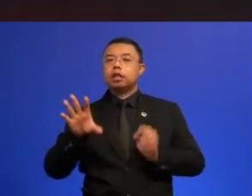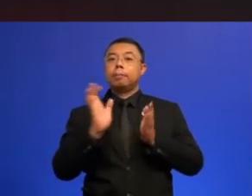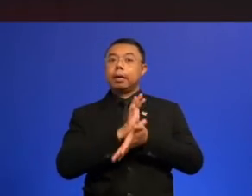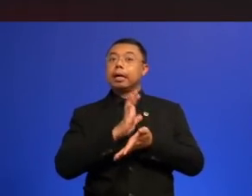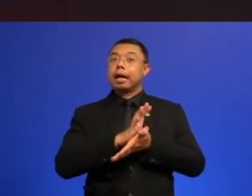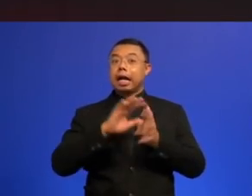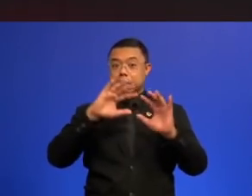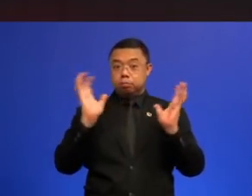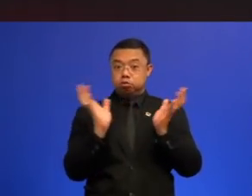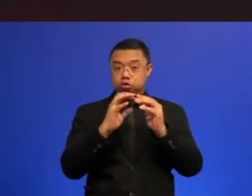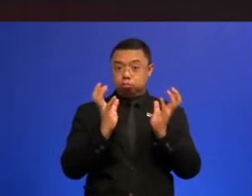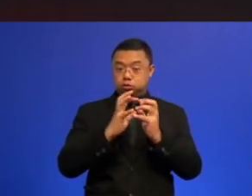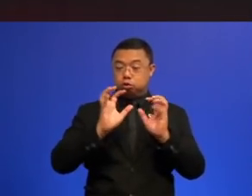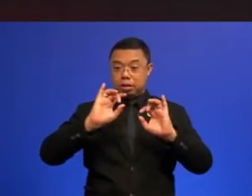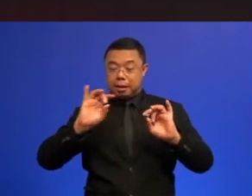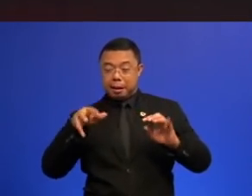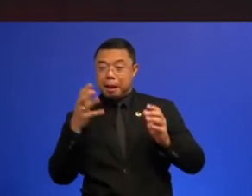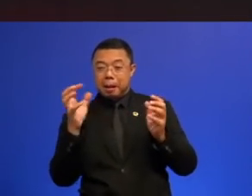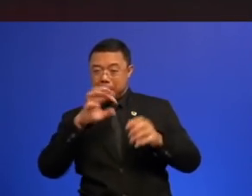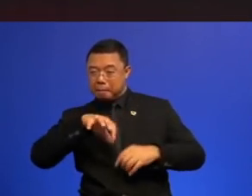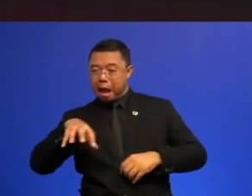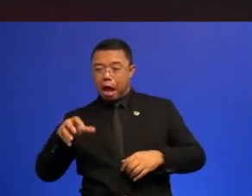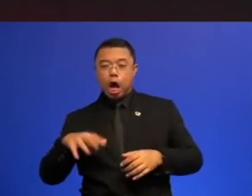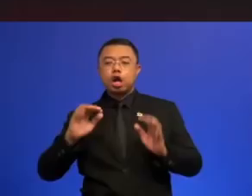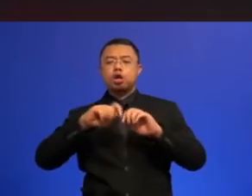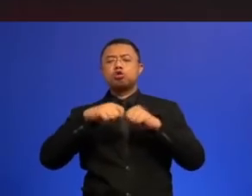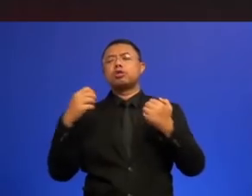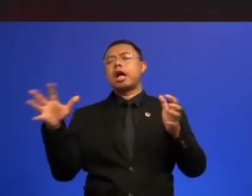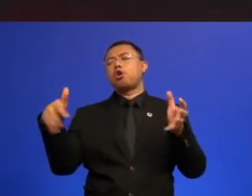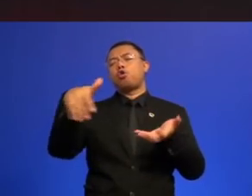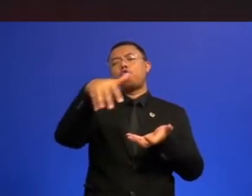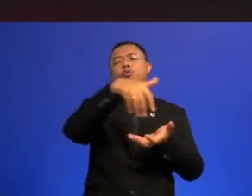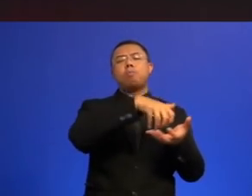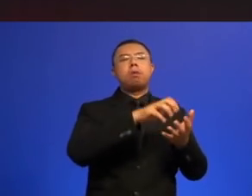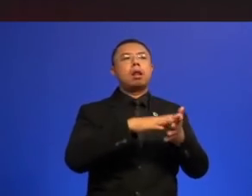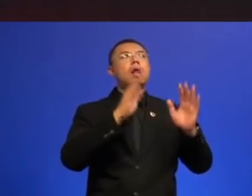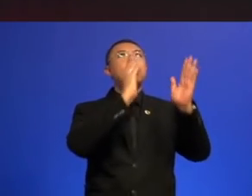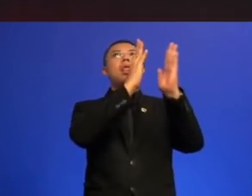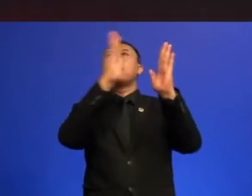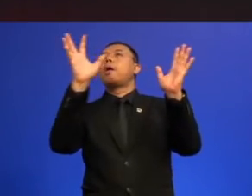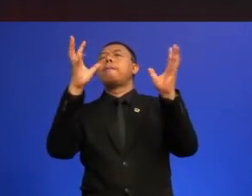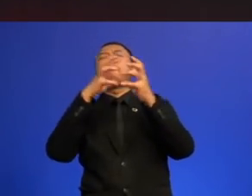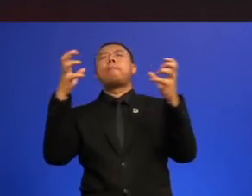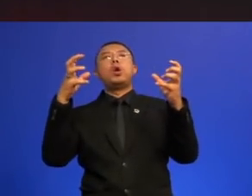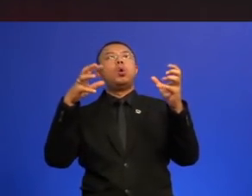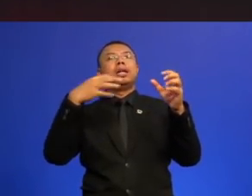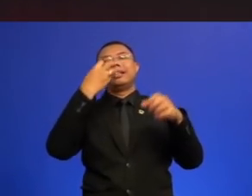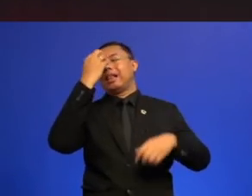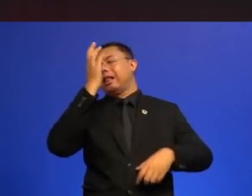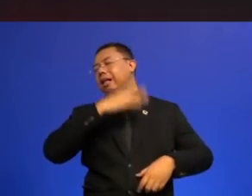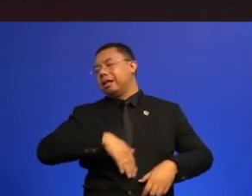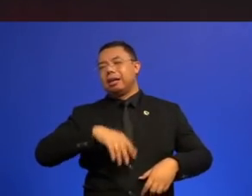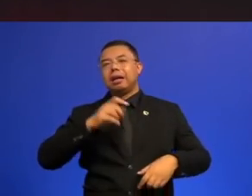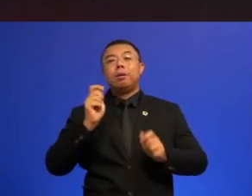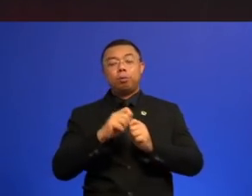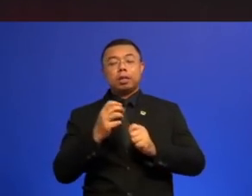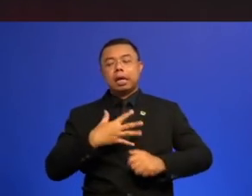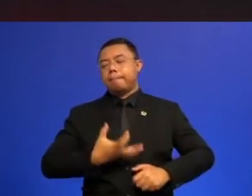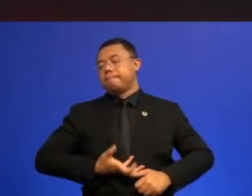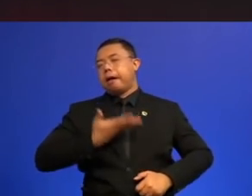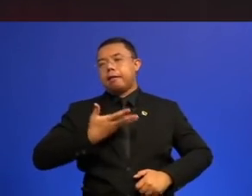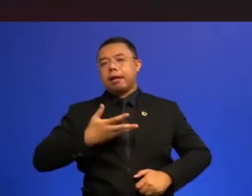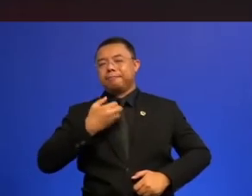bekas bungkusan, barang-barang rusak, dikumpulkan. Yang akhirnya lemari jadi penuh sampah. Kadang hal tersebut membuat saya